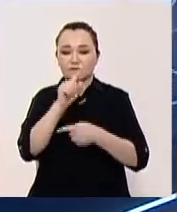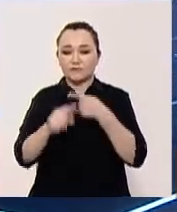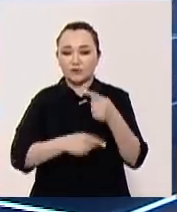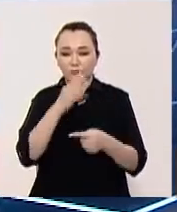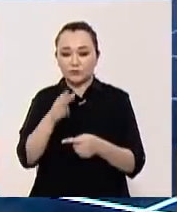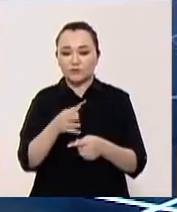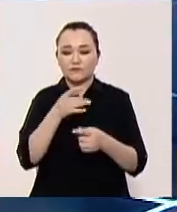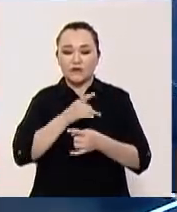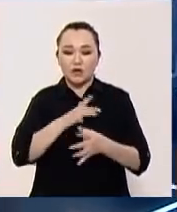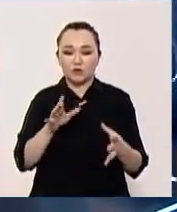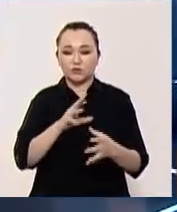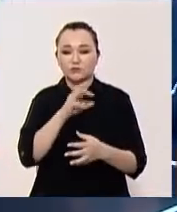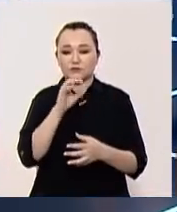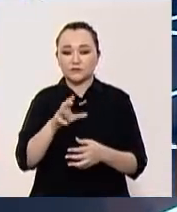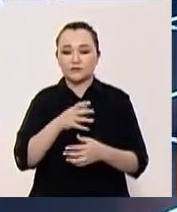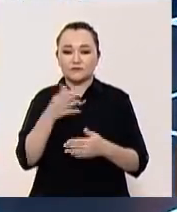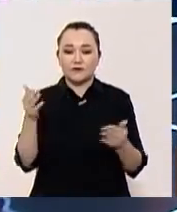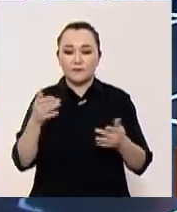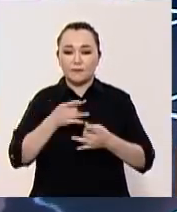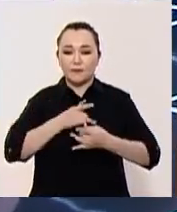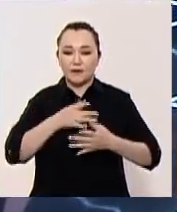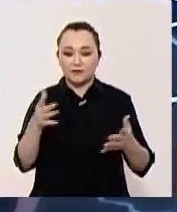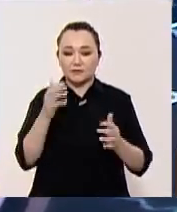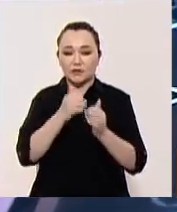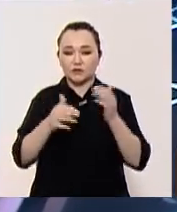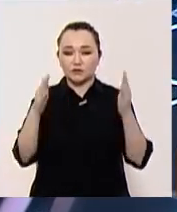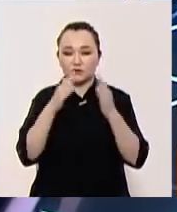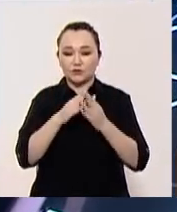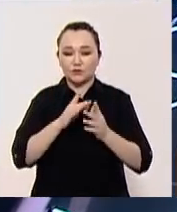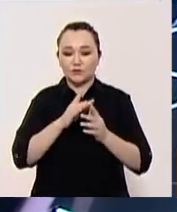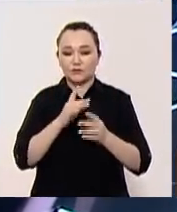Алдағы келе жатқан Наурызымыз құтты болсын. Әрбір шаңыраққа береке тілейміз.